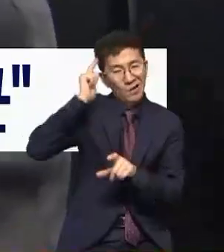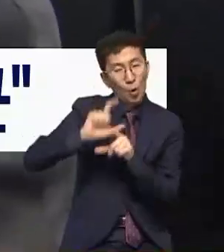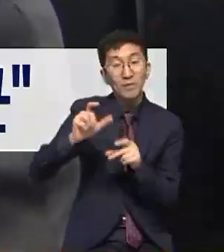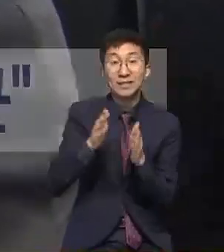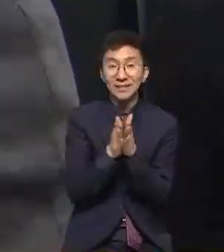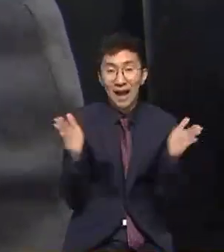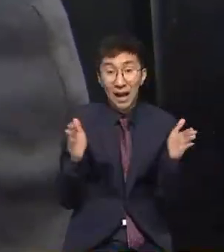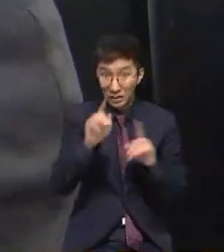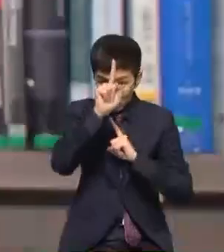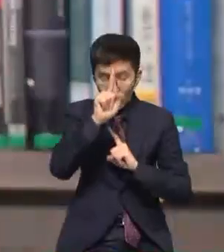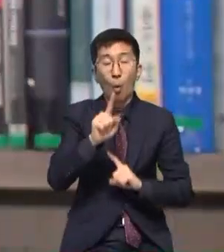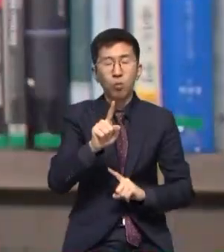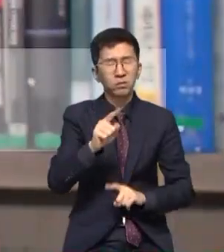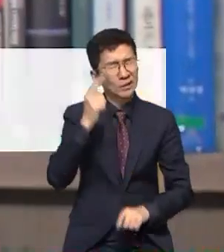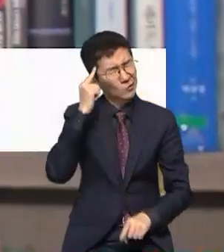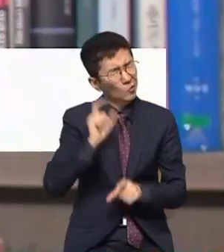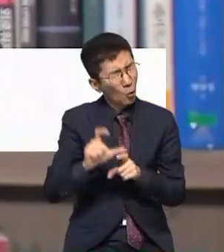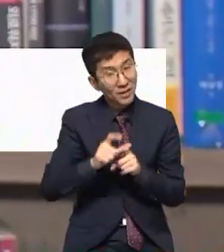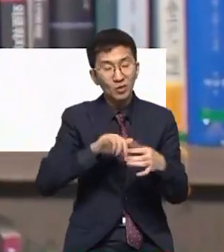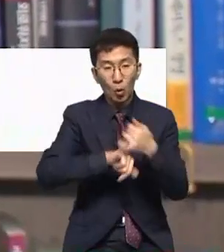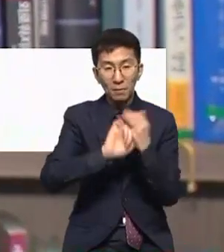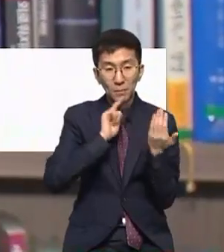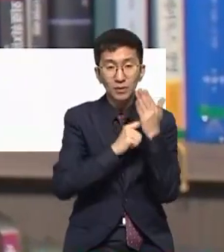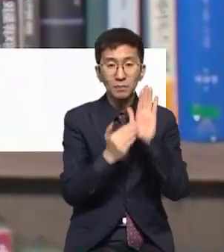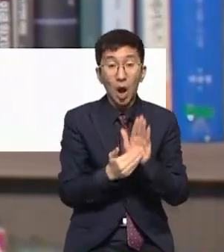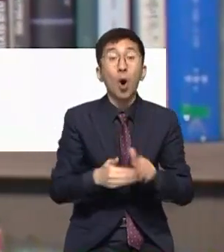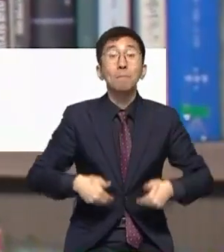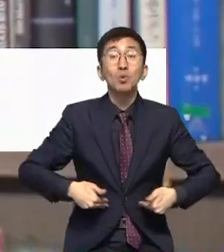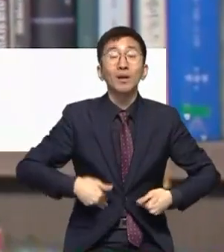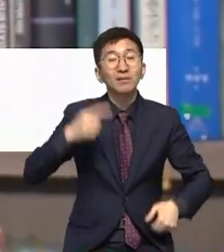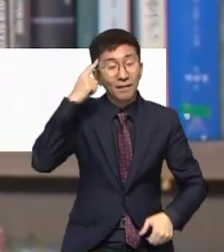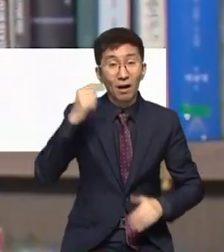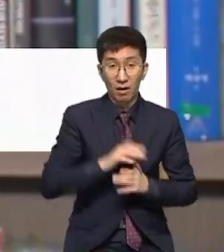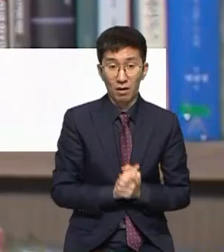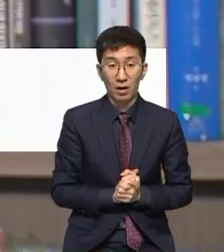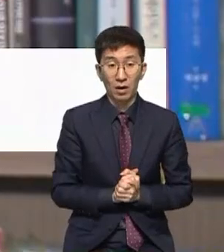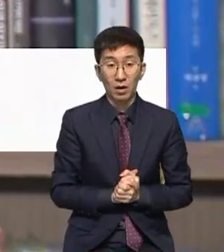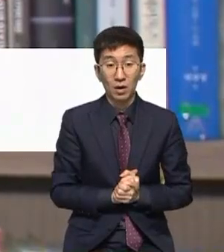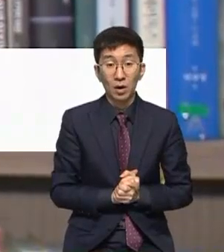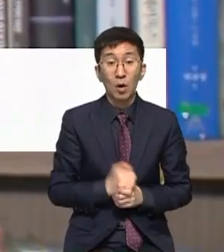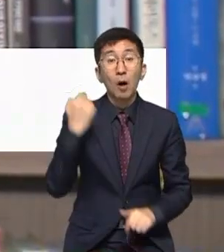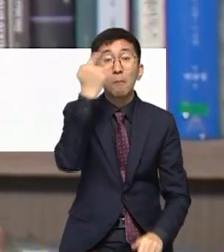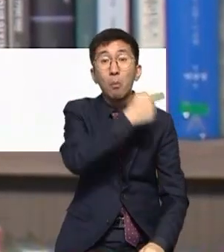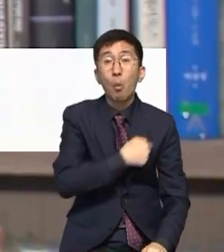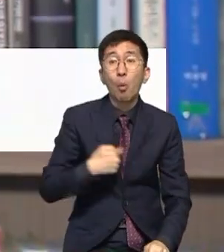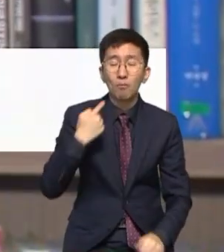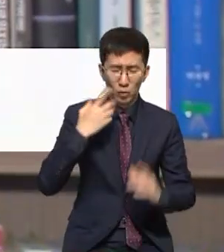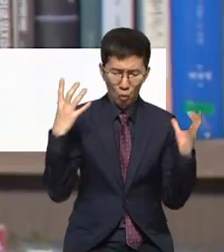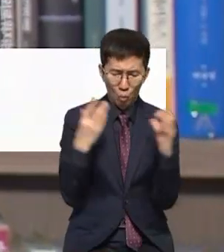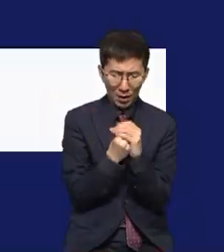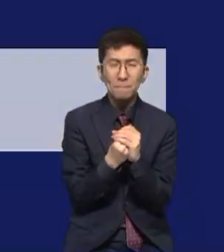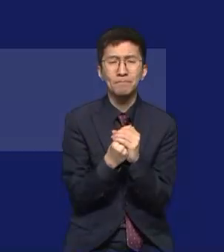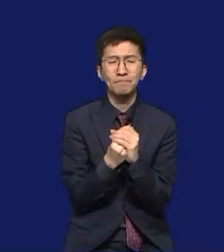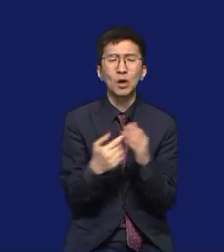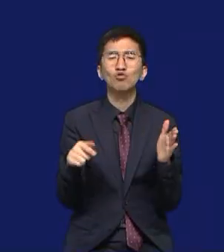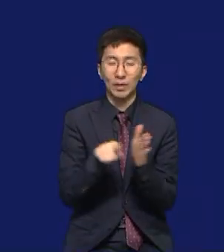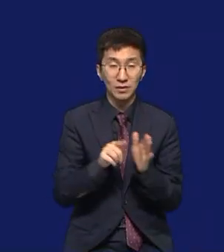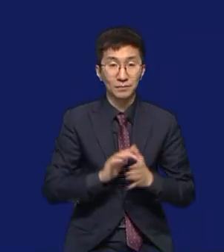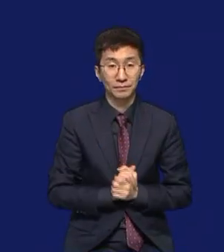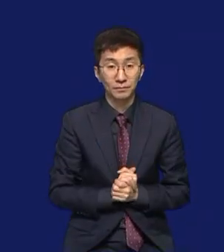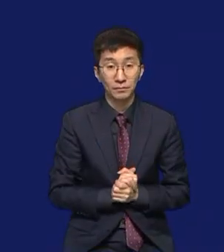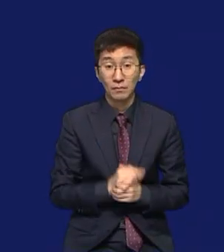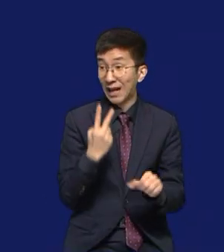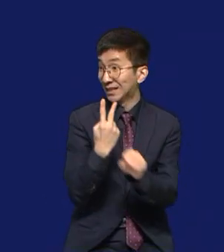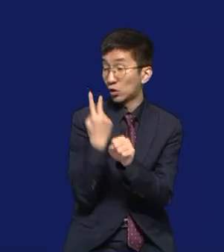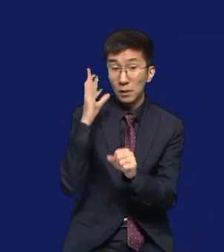접근하겠다고 밝혔습니다. 저는 대상이 돼야 된다고 봅니다. 신체 완전성이라는 측면에서요.